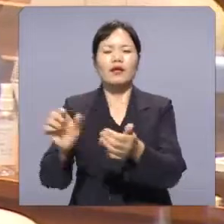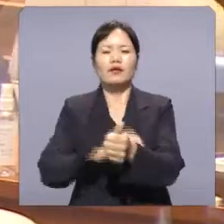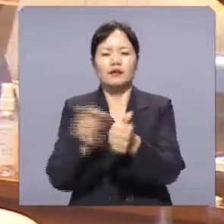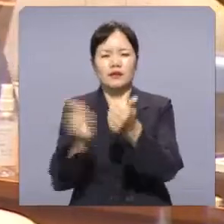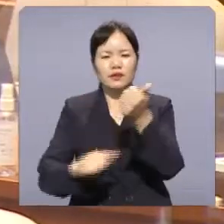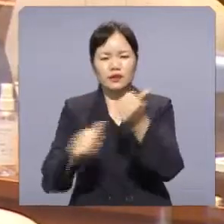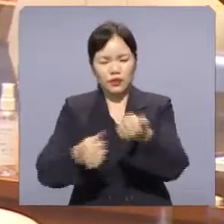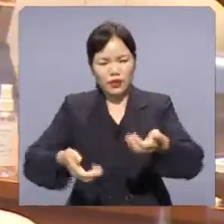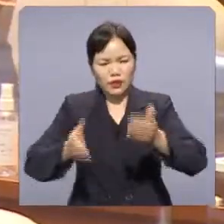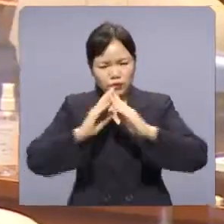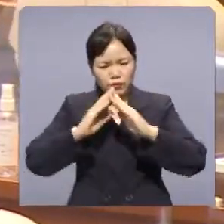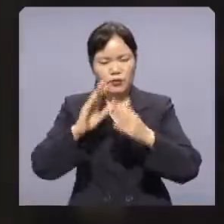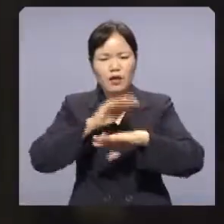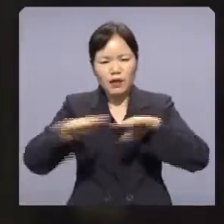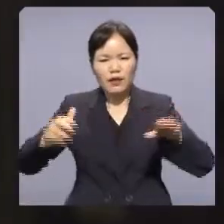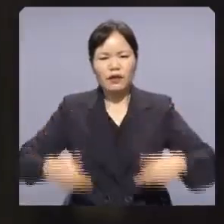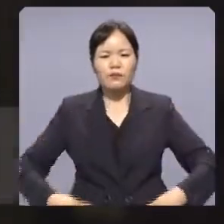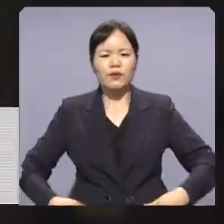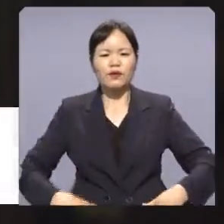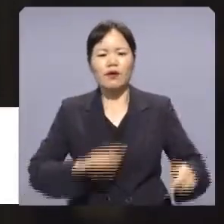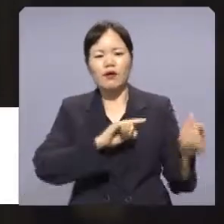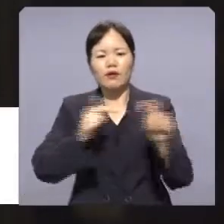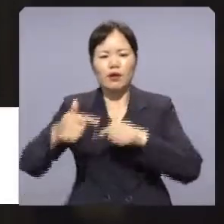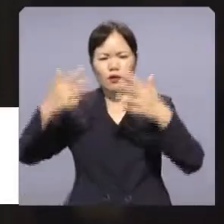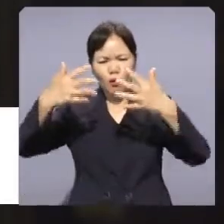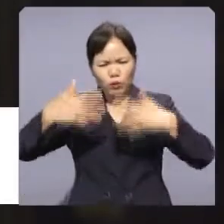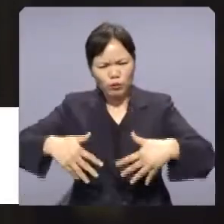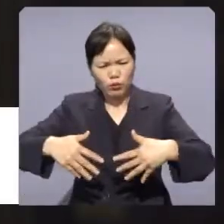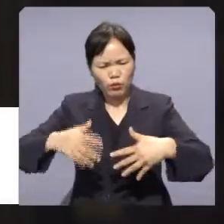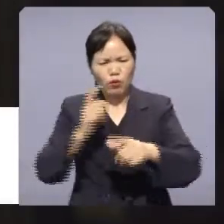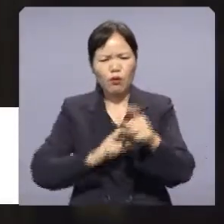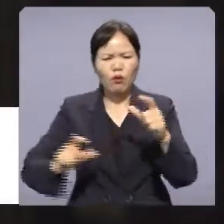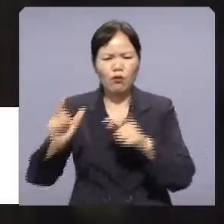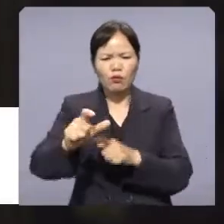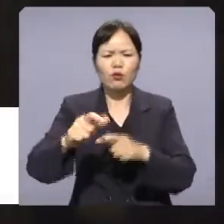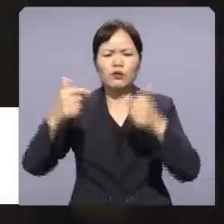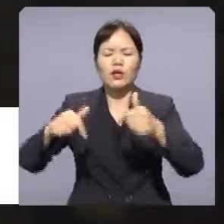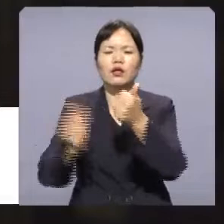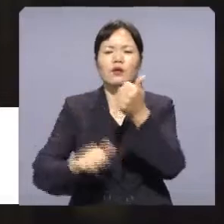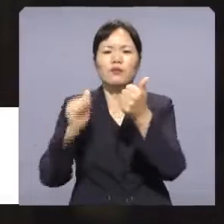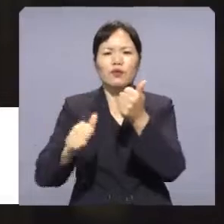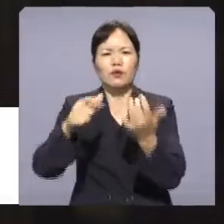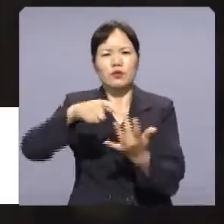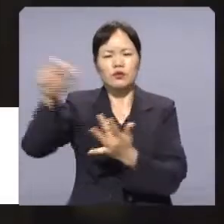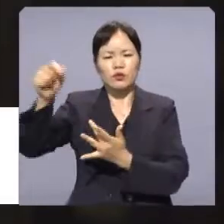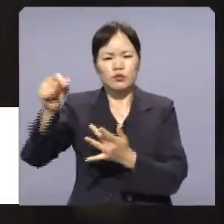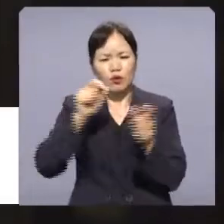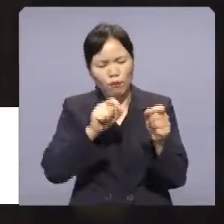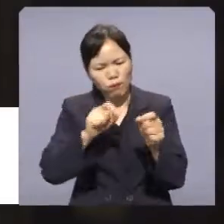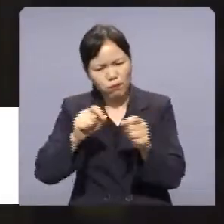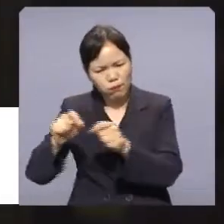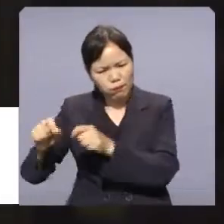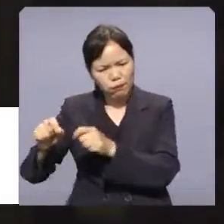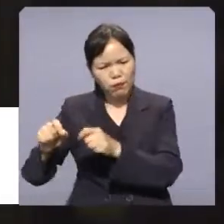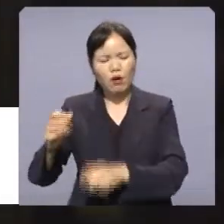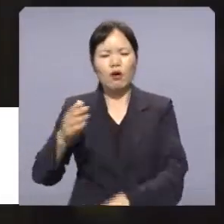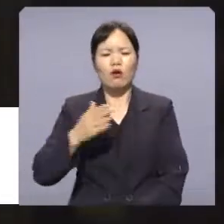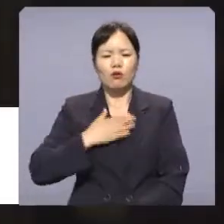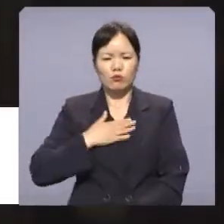관문을 넘어야 합니다. 여러 가지 조건을 붙여서 상임위원장 선출을